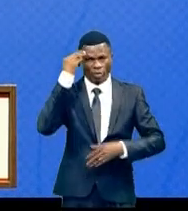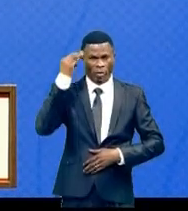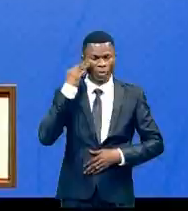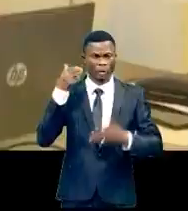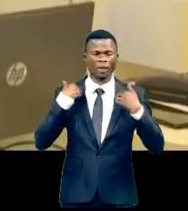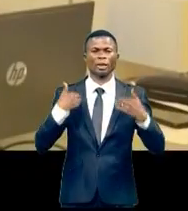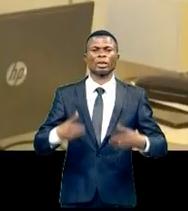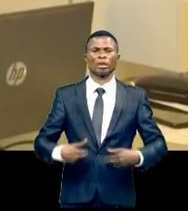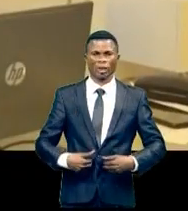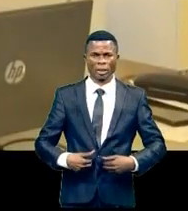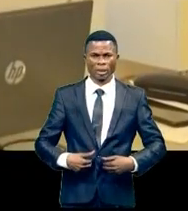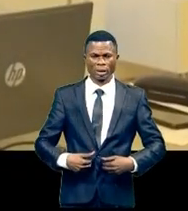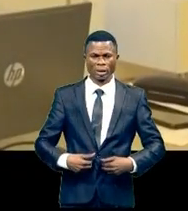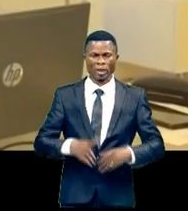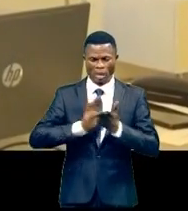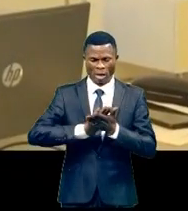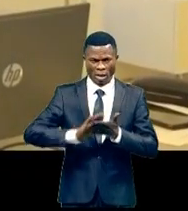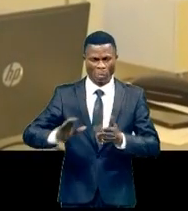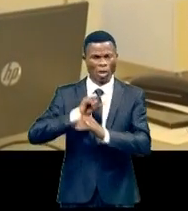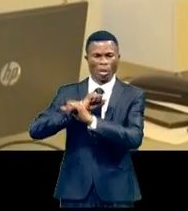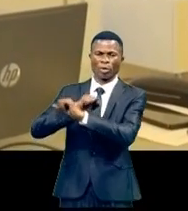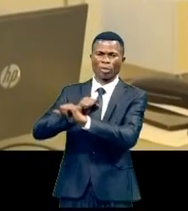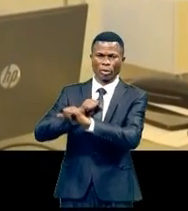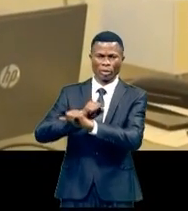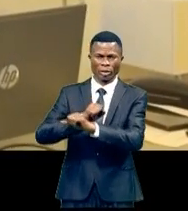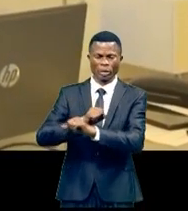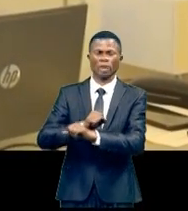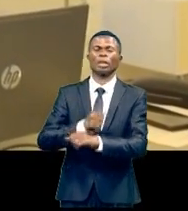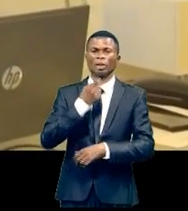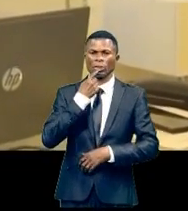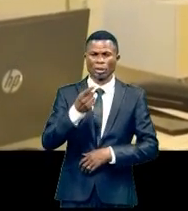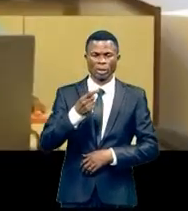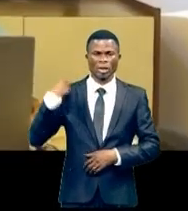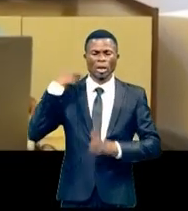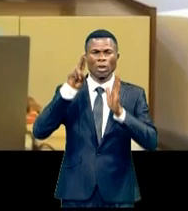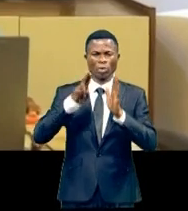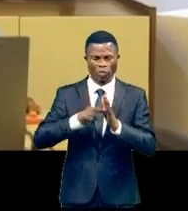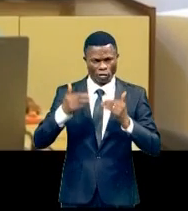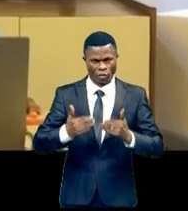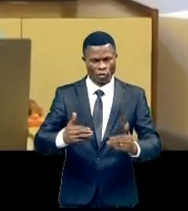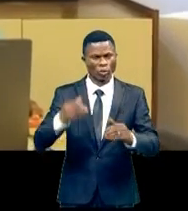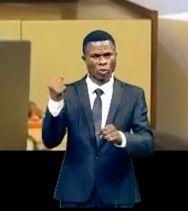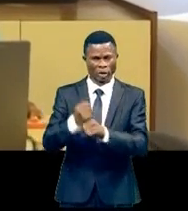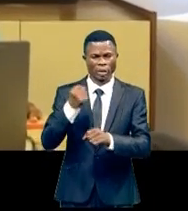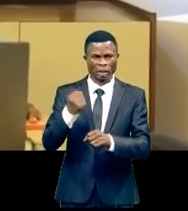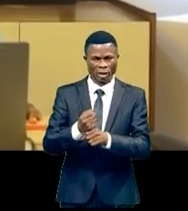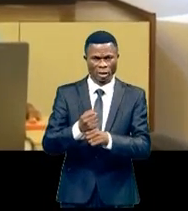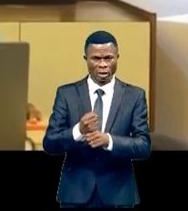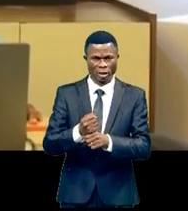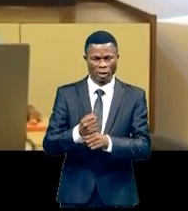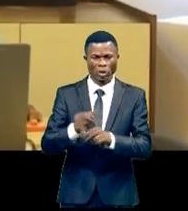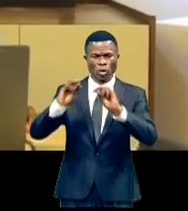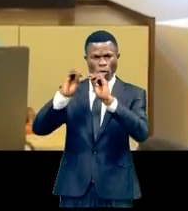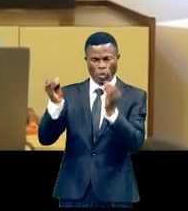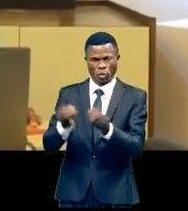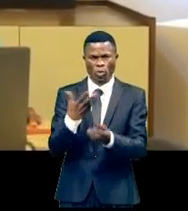la Santé, Hygiène et Prévention a noté que le gouvernement poursuit ses opérations en équipement